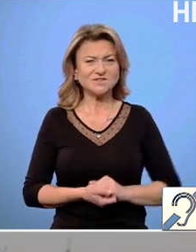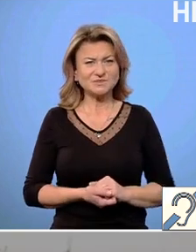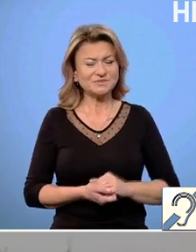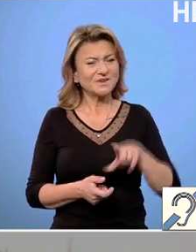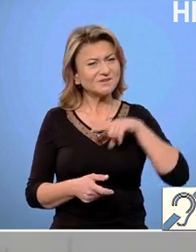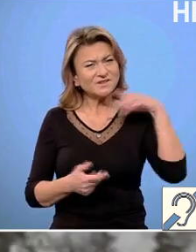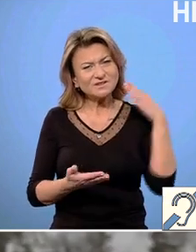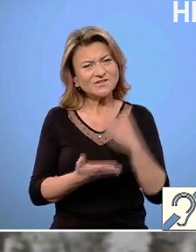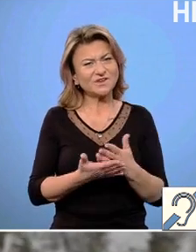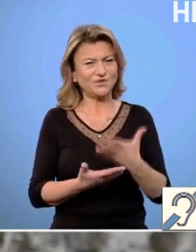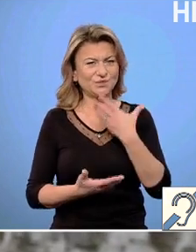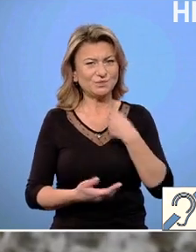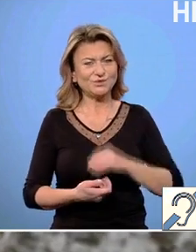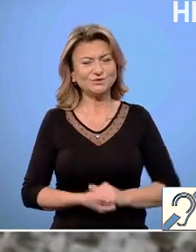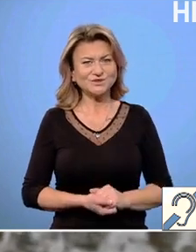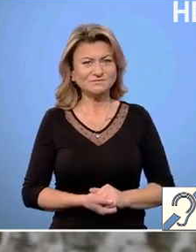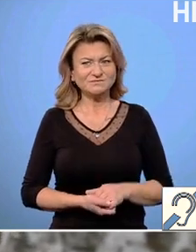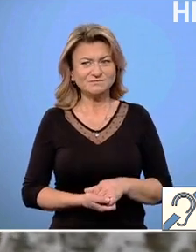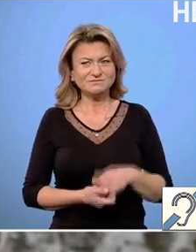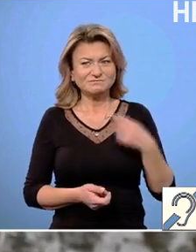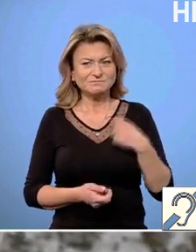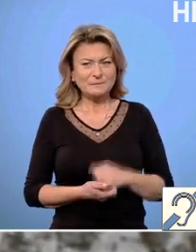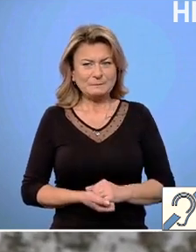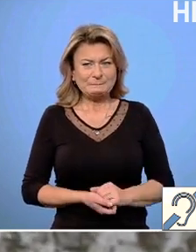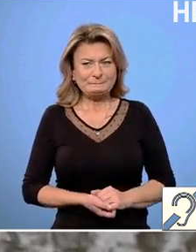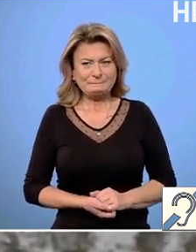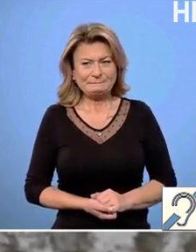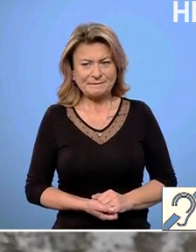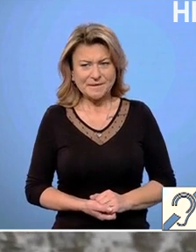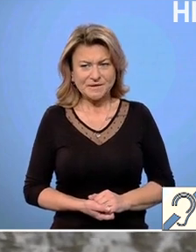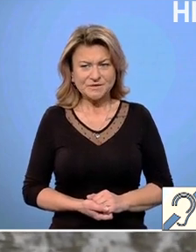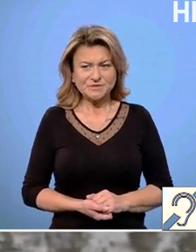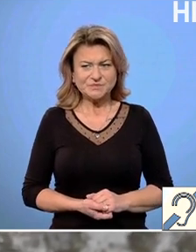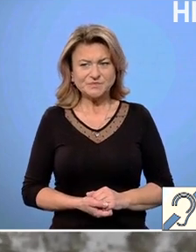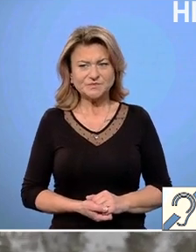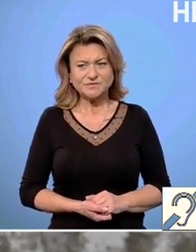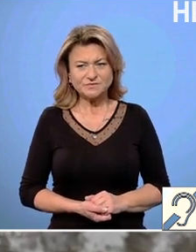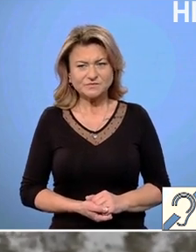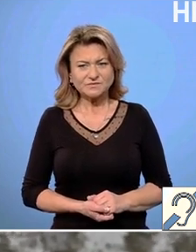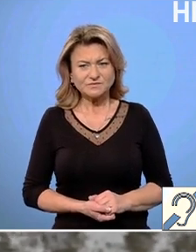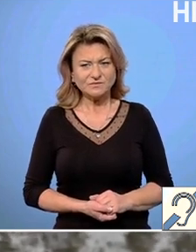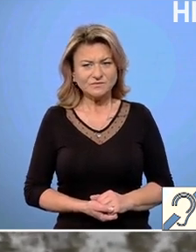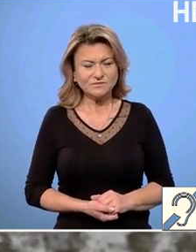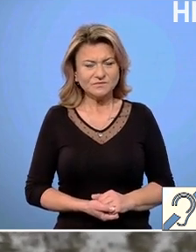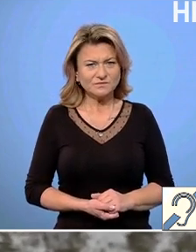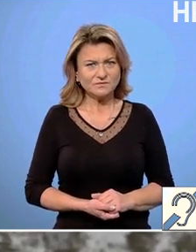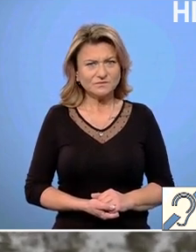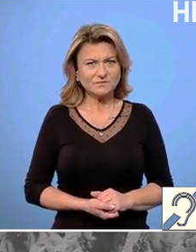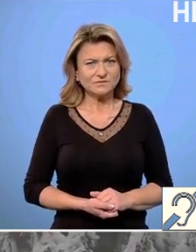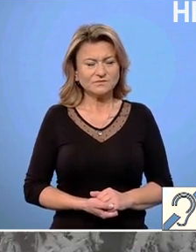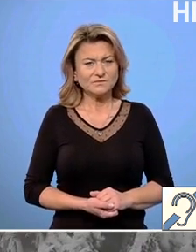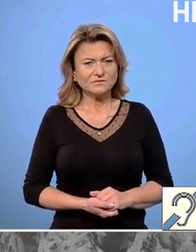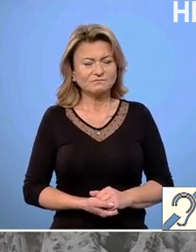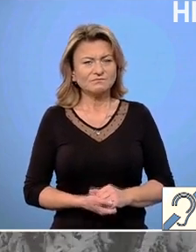o adevărată minune. Beautiful place on the top of the mountains with a lot of snow, a little bit cold and